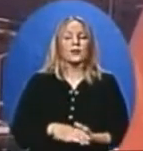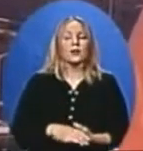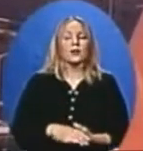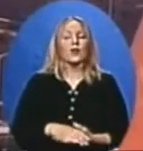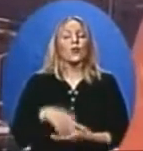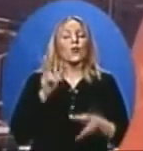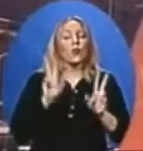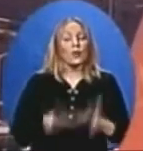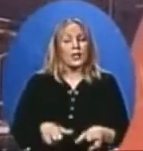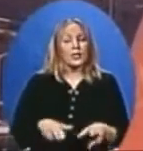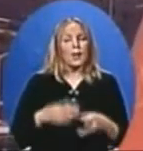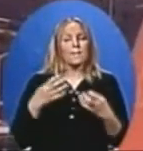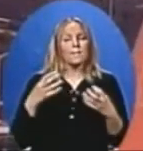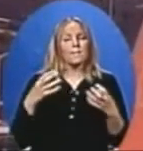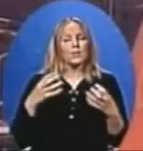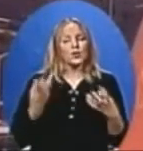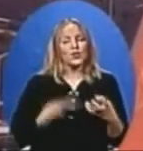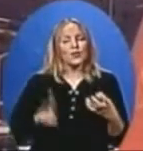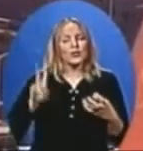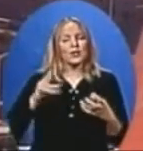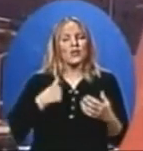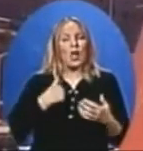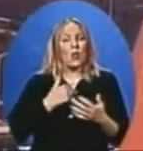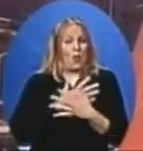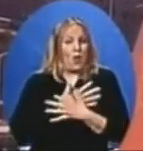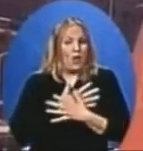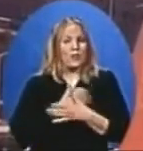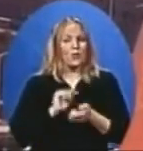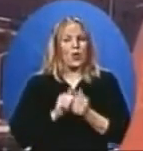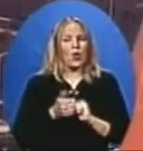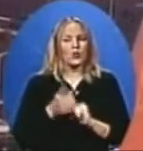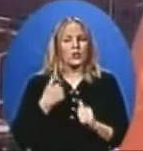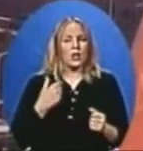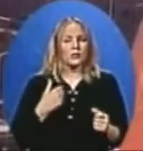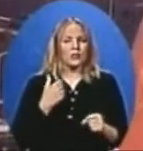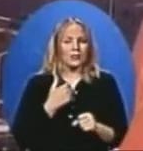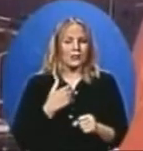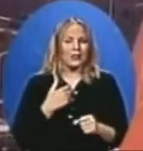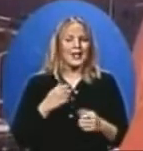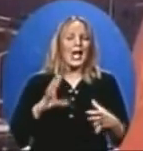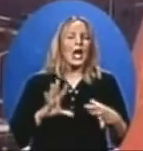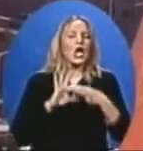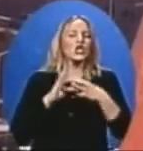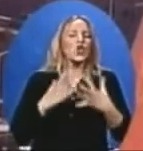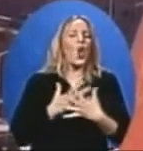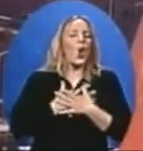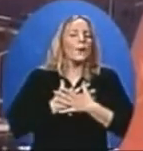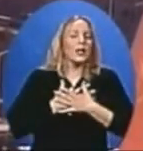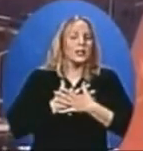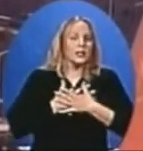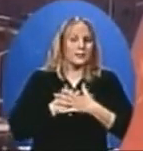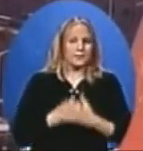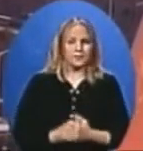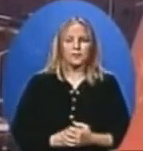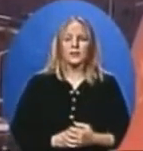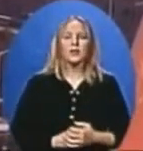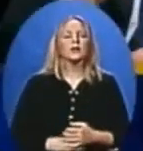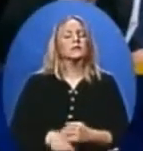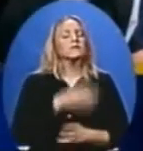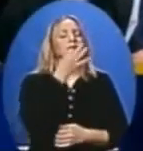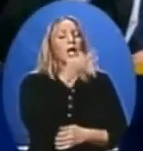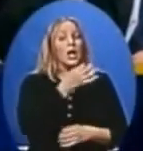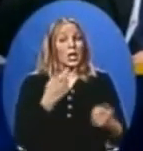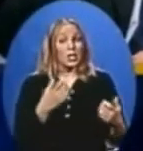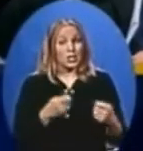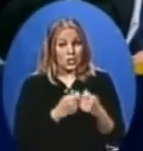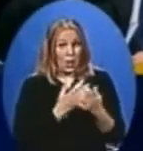הוא קיים בריכוז יותר גבוה כשאנחנו מאוהבים או כשאנחנו מקיימים קשר רומנטי. עכשיו, הקשר הרומנטי הזה